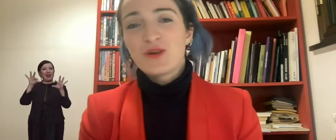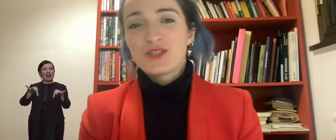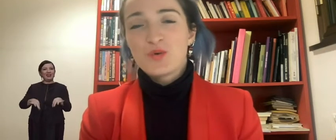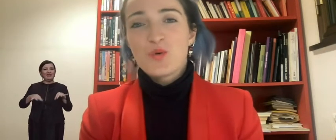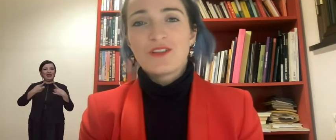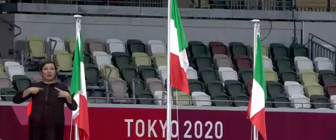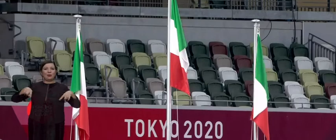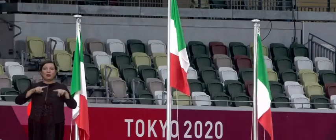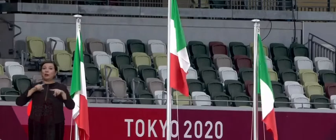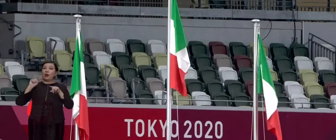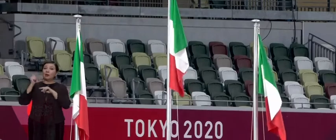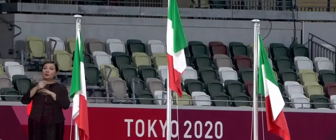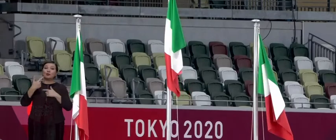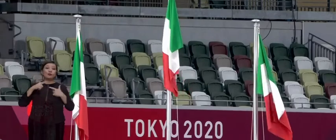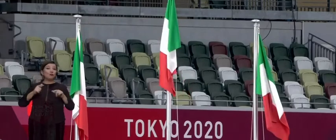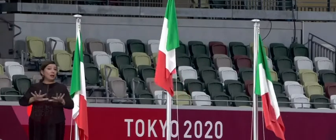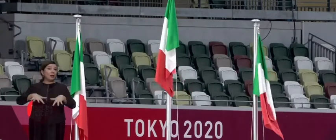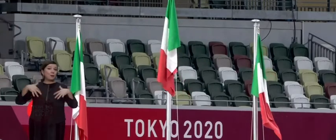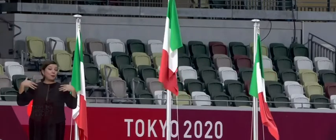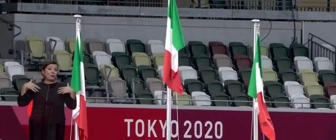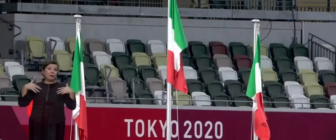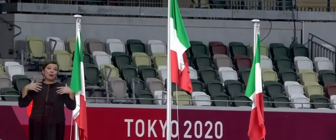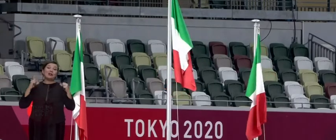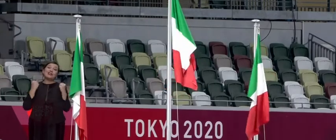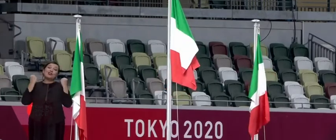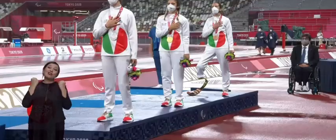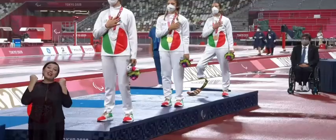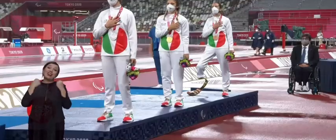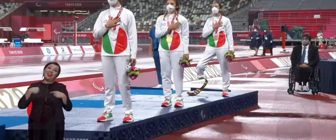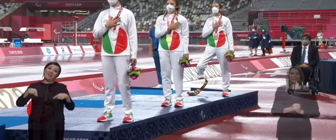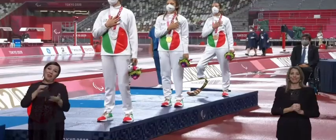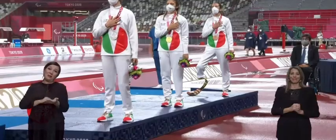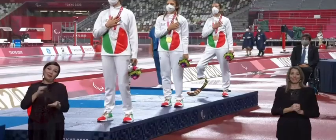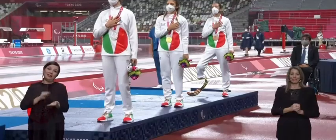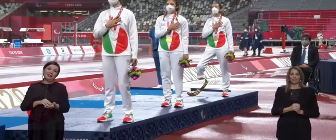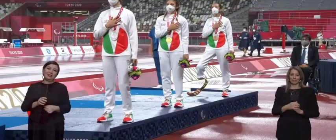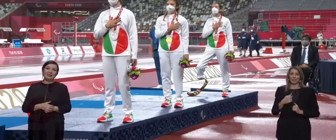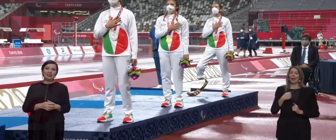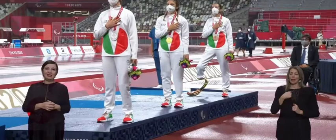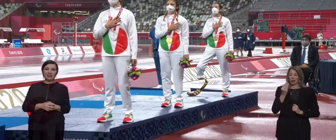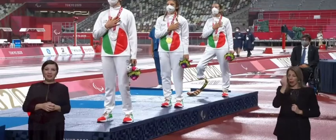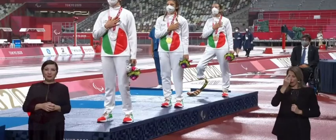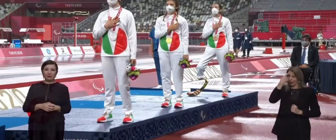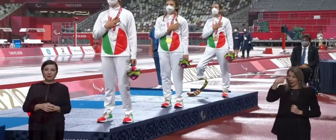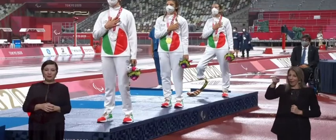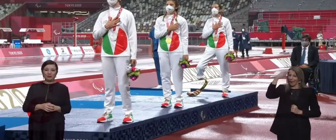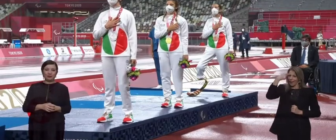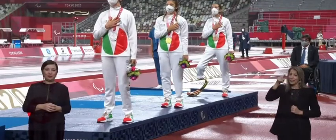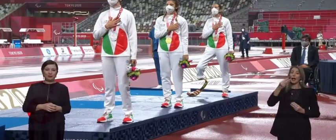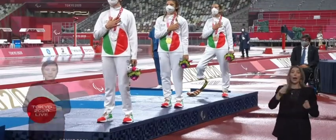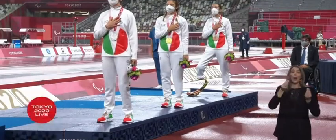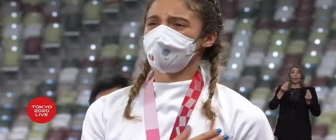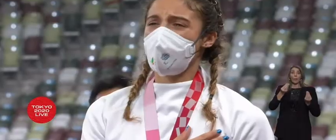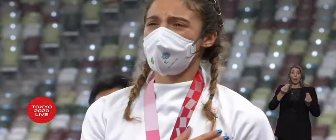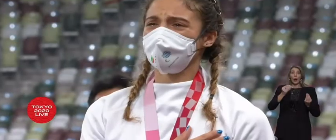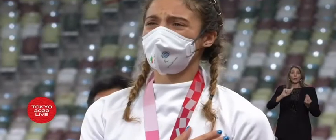arrivato da giù quando non avevamo il pubblico che purtroppo ci potesse sostenere in presenza Noi vi abbiamo pensato e quando